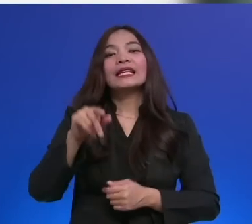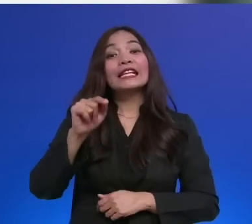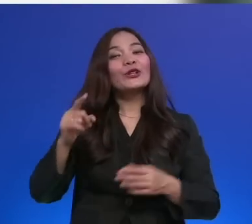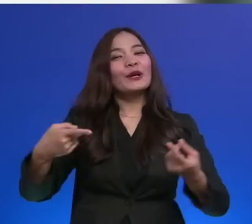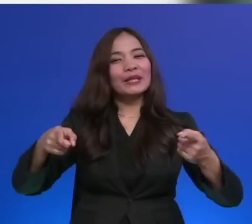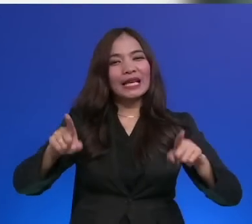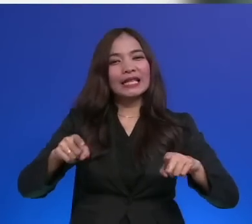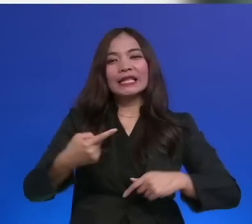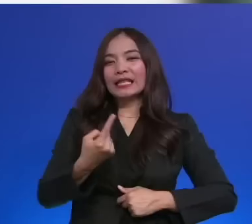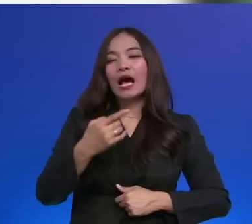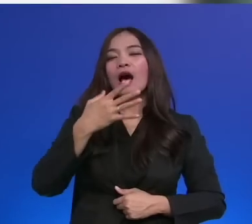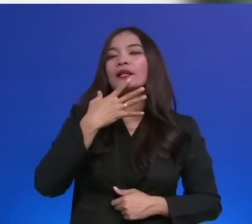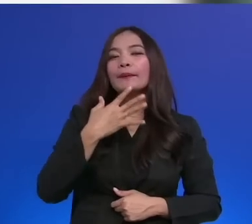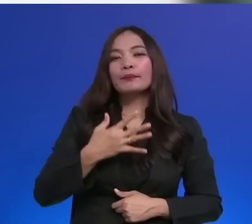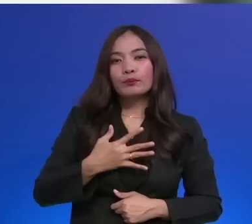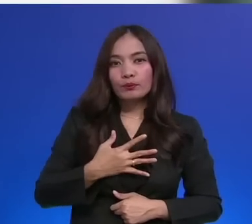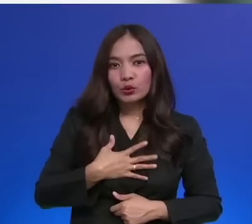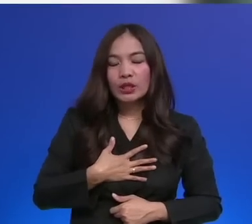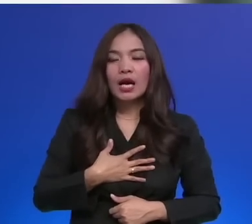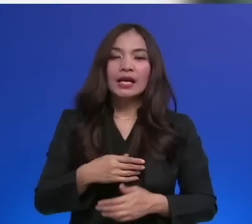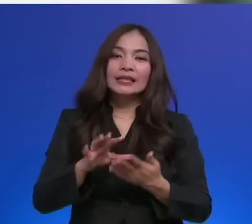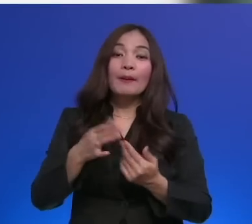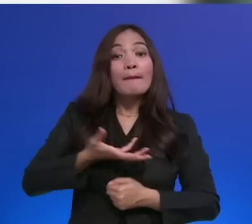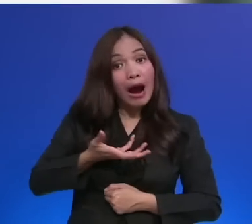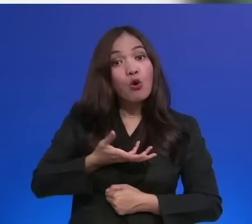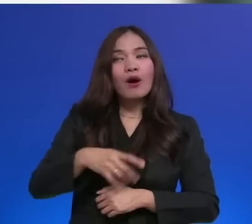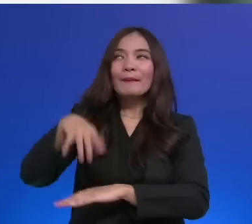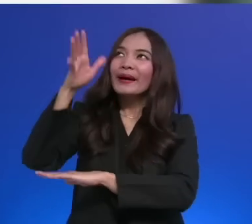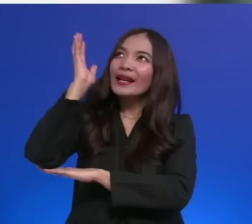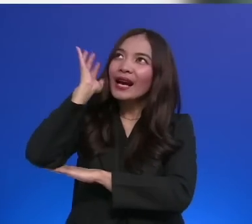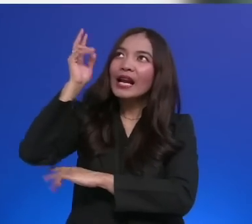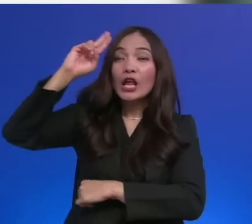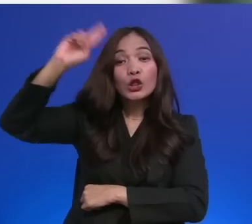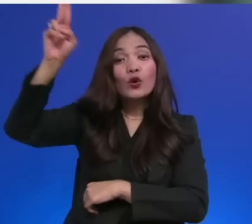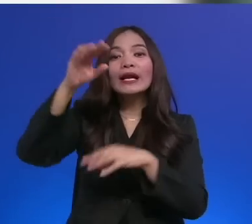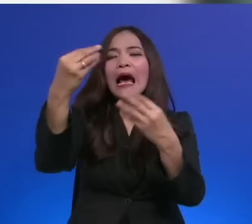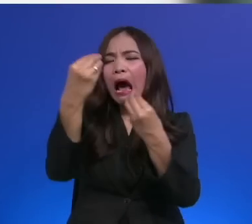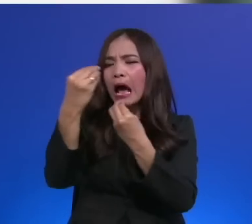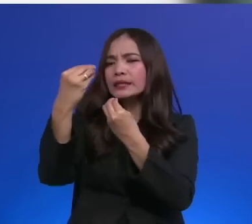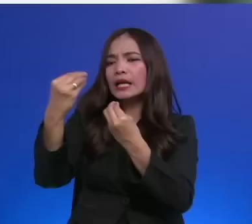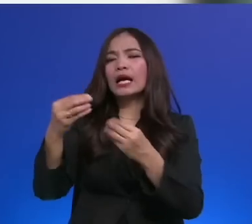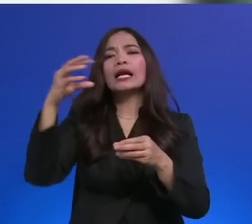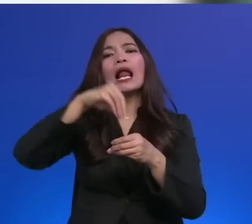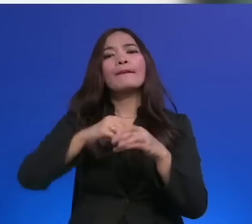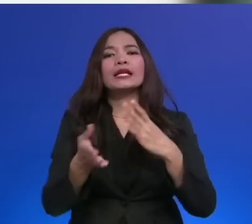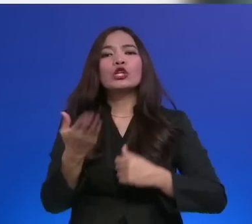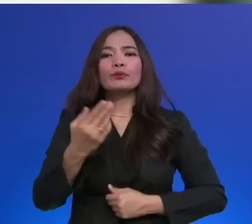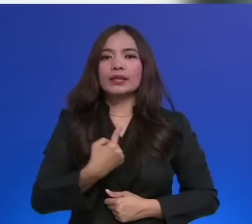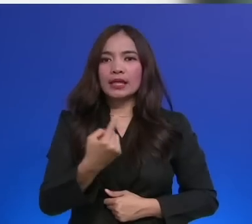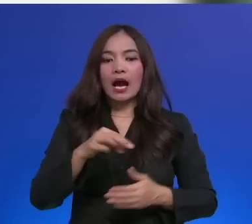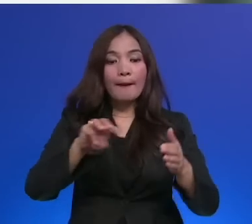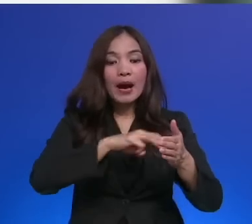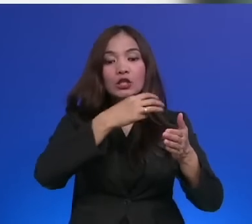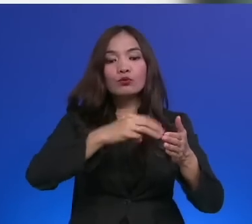kita mau mendengar apa yang Tuhan mau ajarkan kepada kita. Nah, di dalam Mazmur